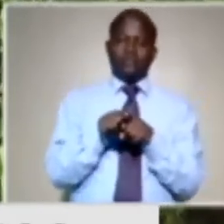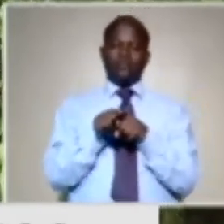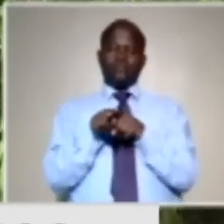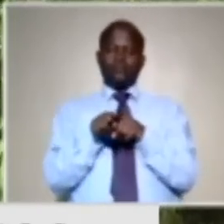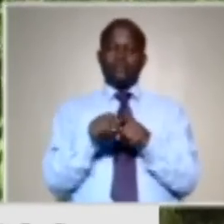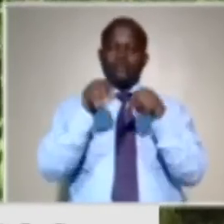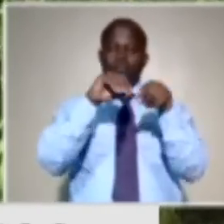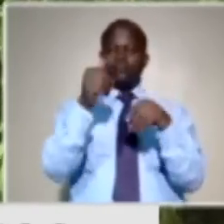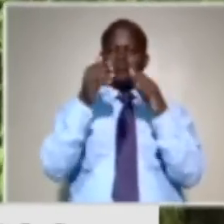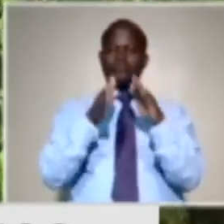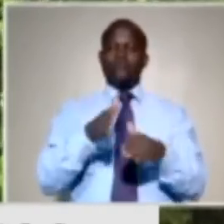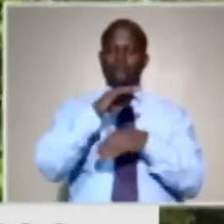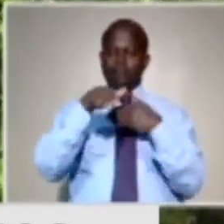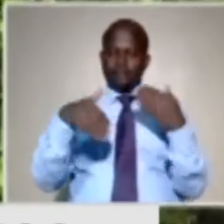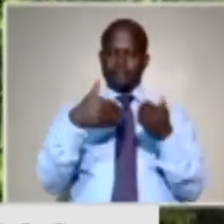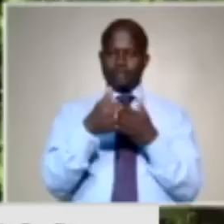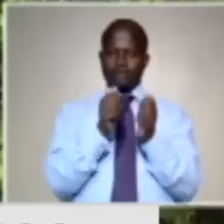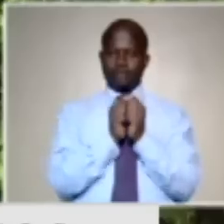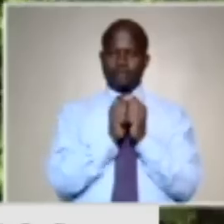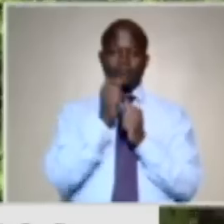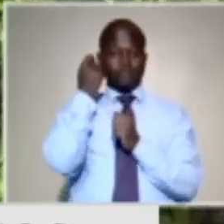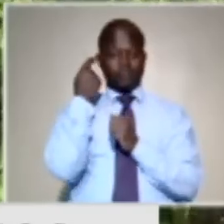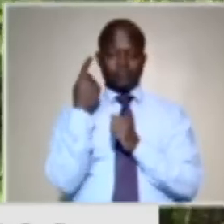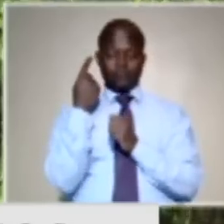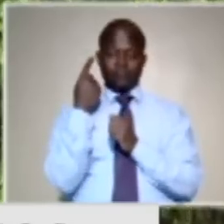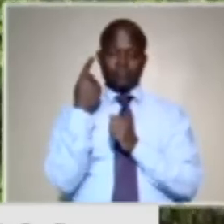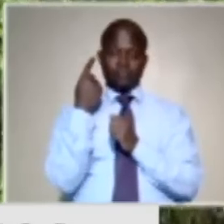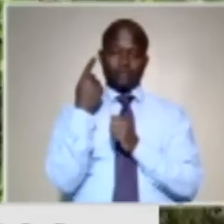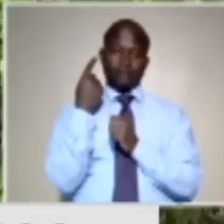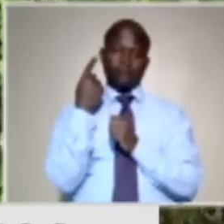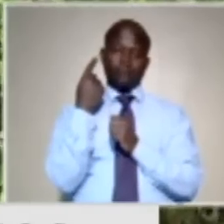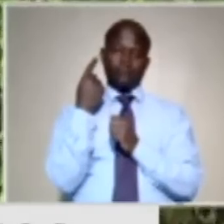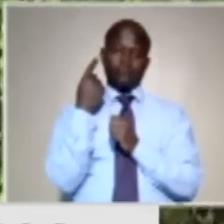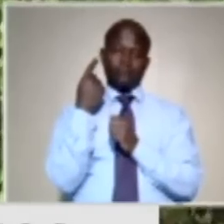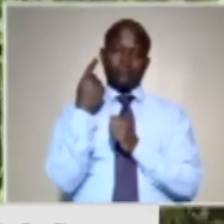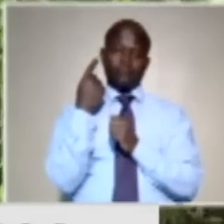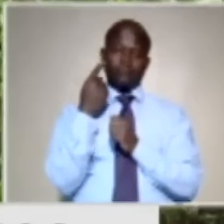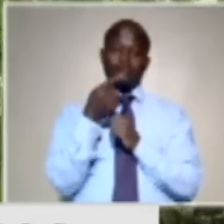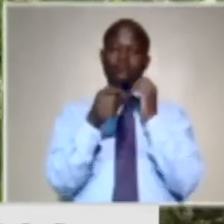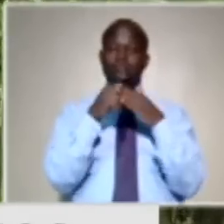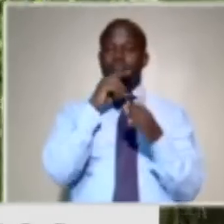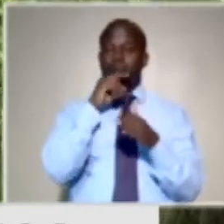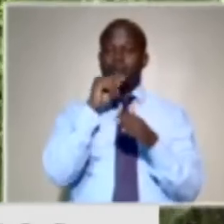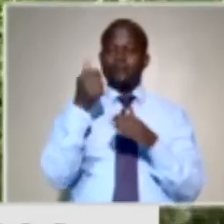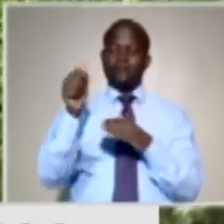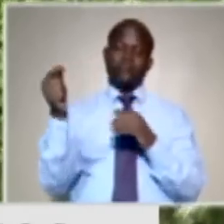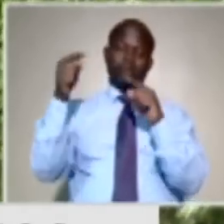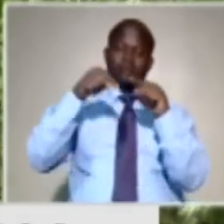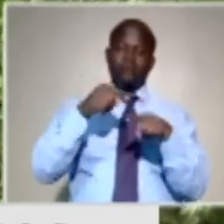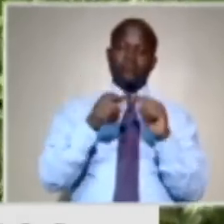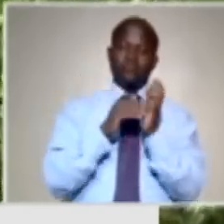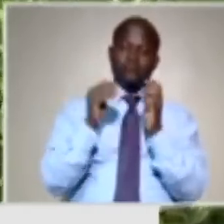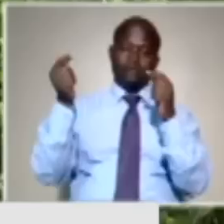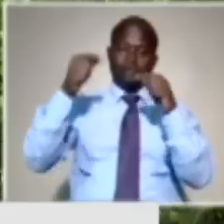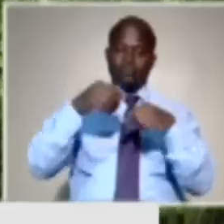wa muhundi muntu wariwe wese umva noneho aba bagabo ni bo bamunzaniye ariko